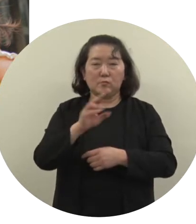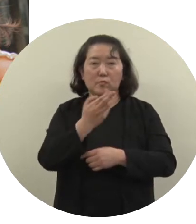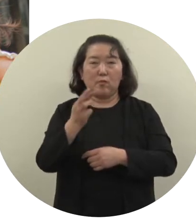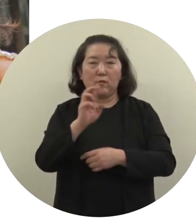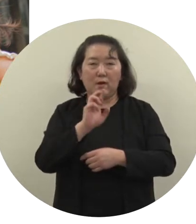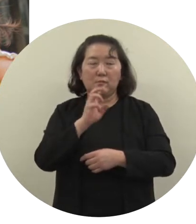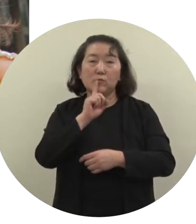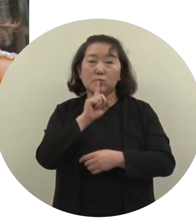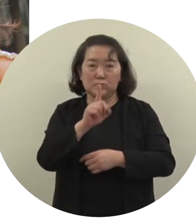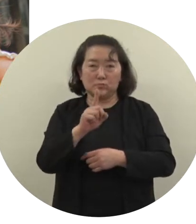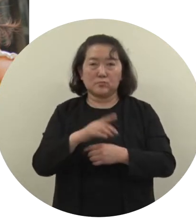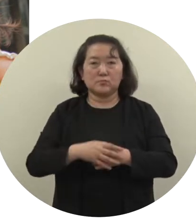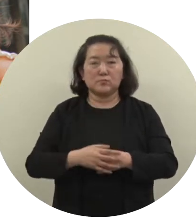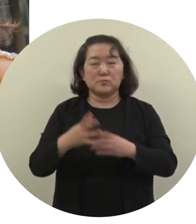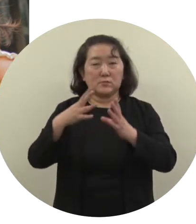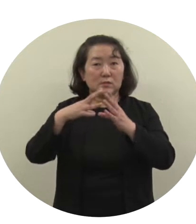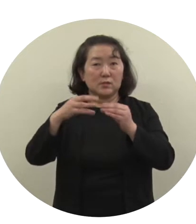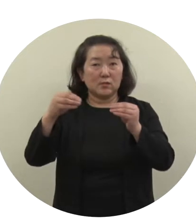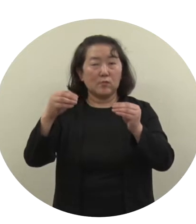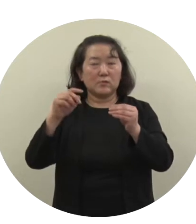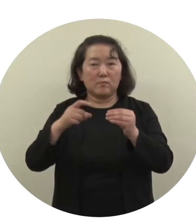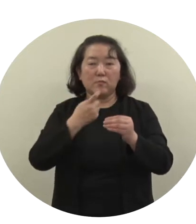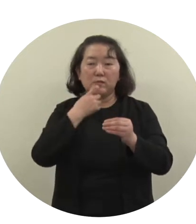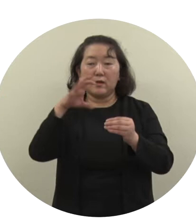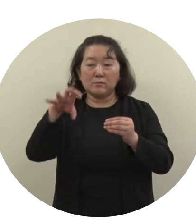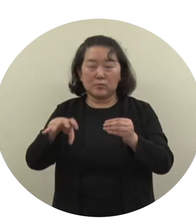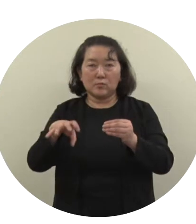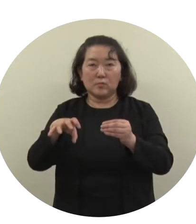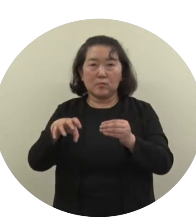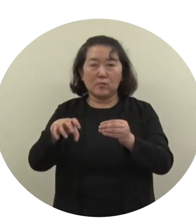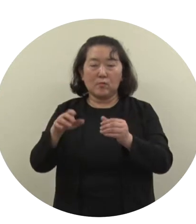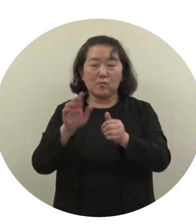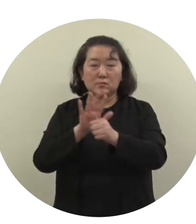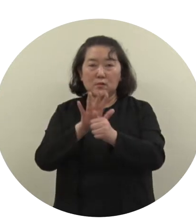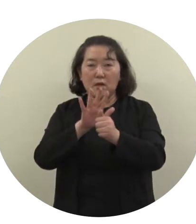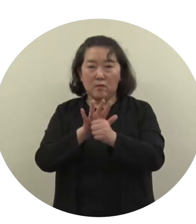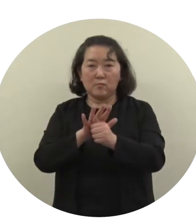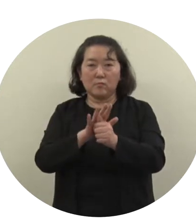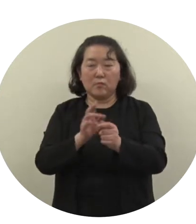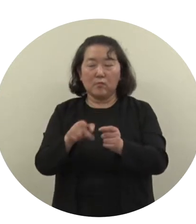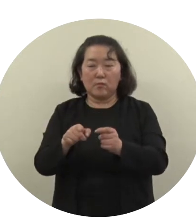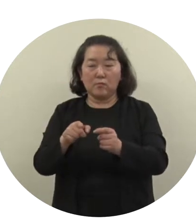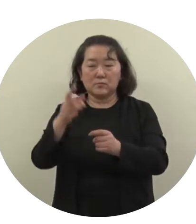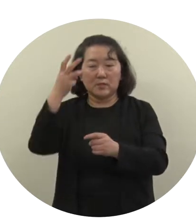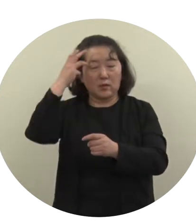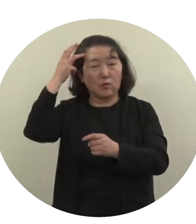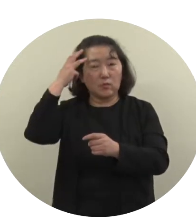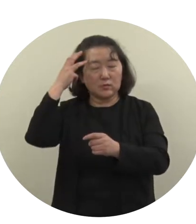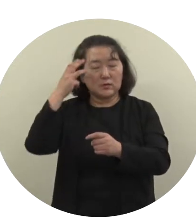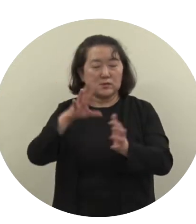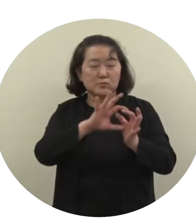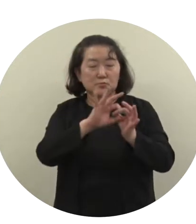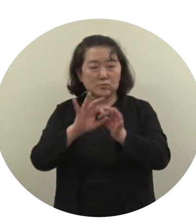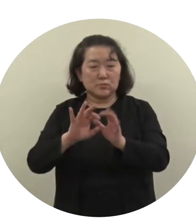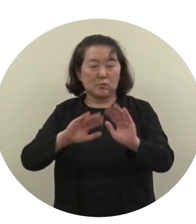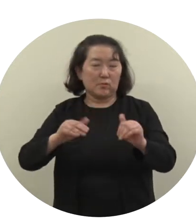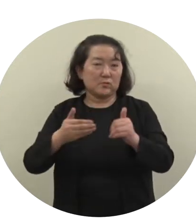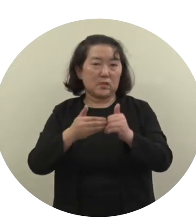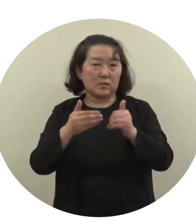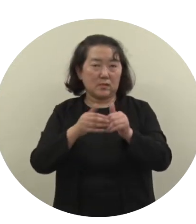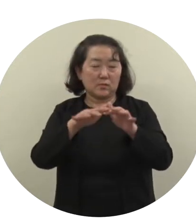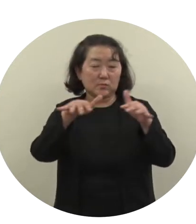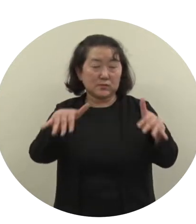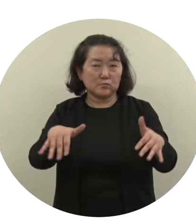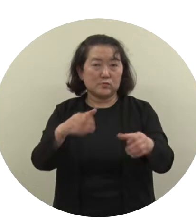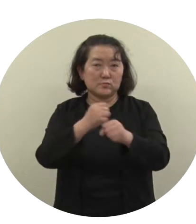と呼んでいます。日本でもフィンランドのネウボラを参考に切れ目のない子育て支援の